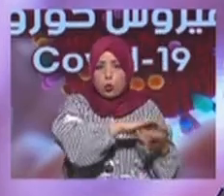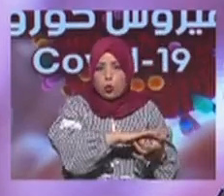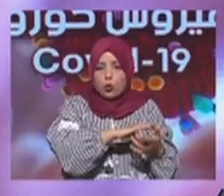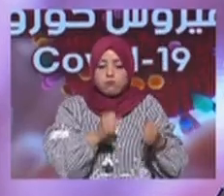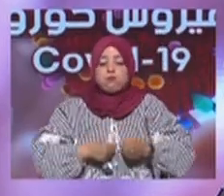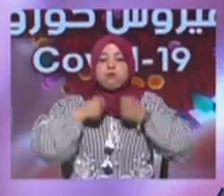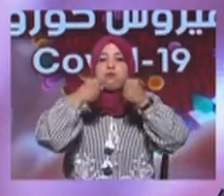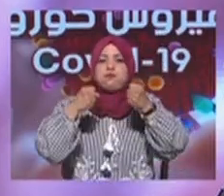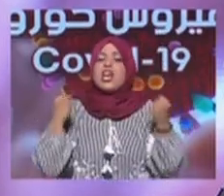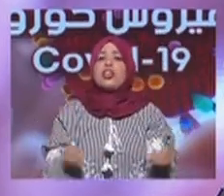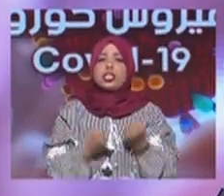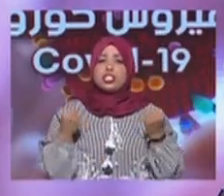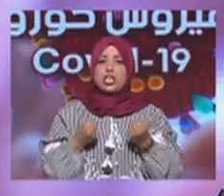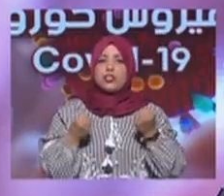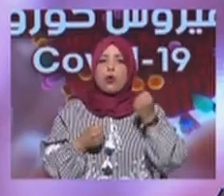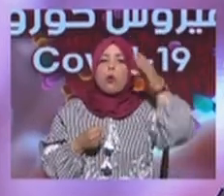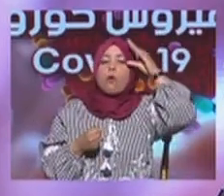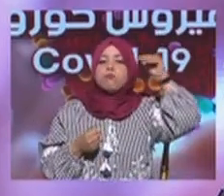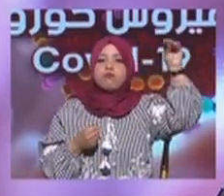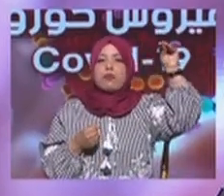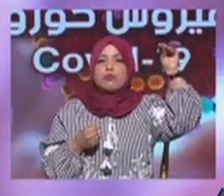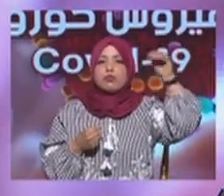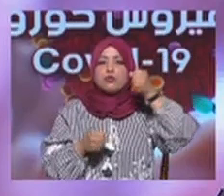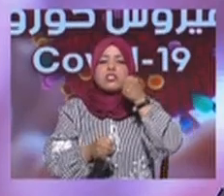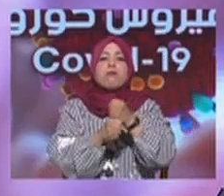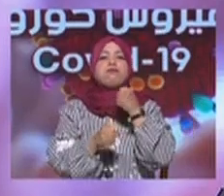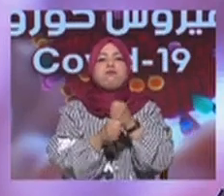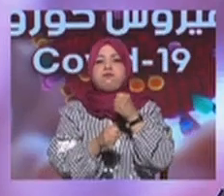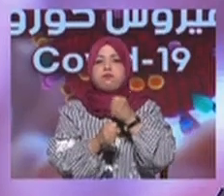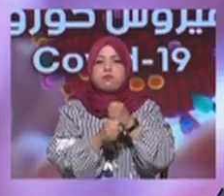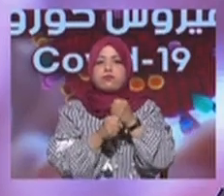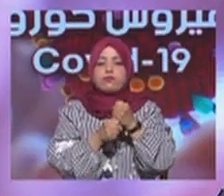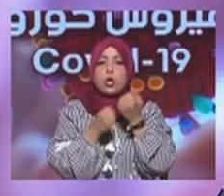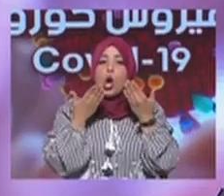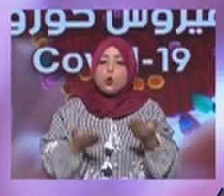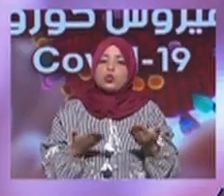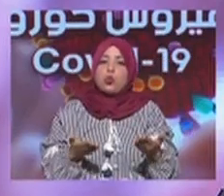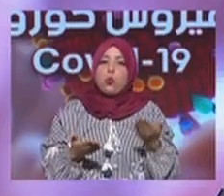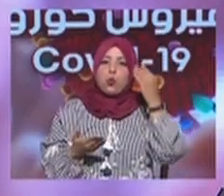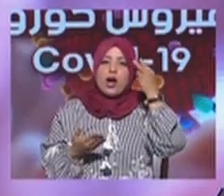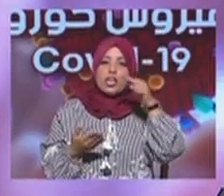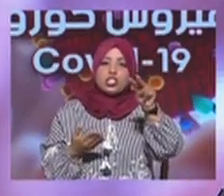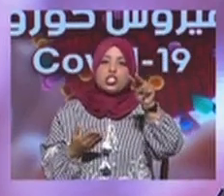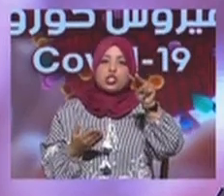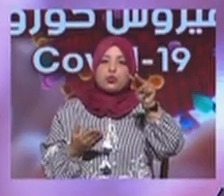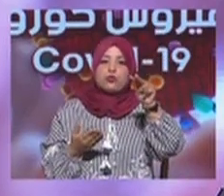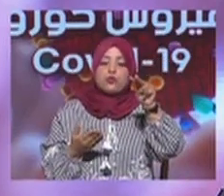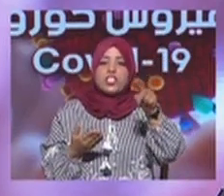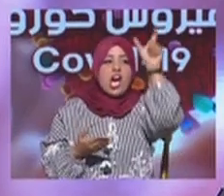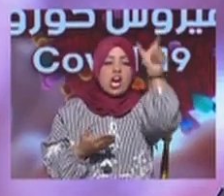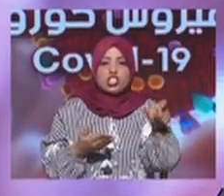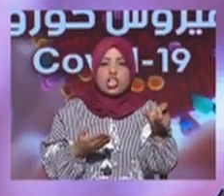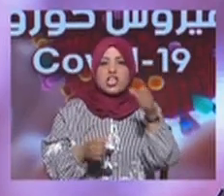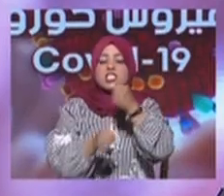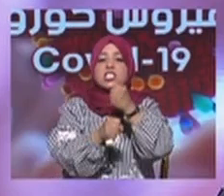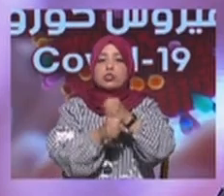بطاقتهم بخبرتهم بالمستوى اللي هما عليه ذاك علاش اليوم نشوفوا اطباء توانسه غادروا حدود الوطن